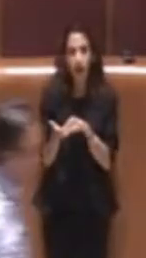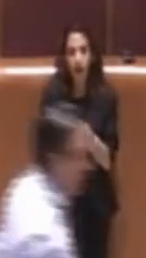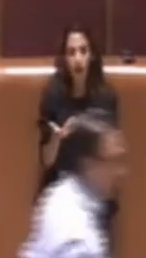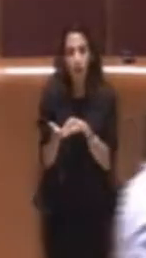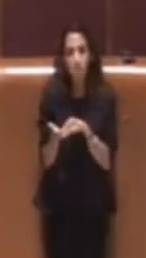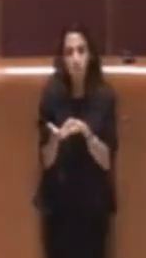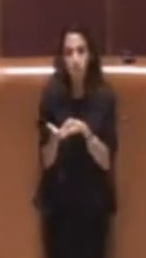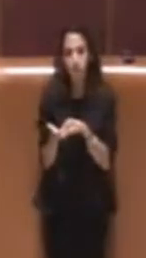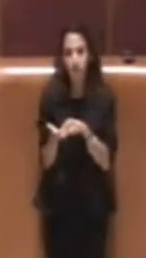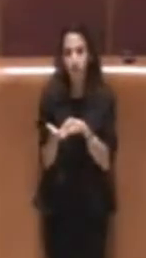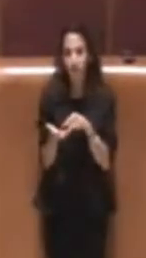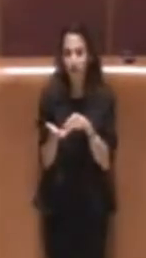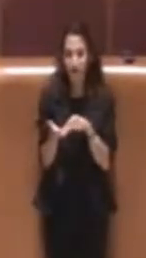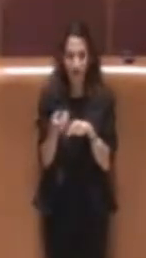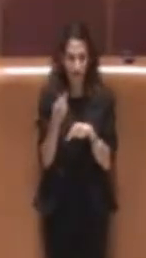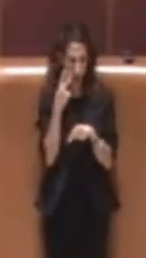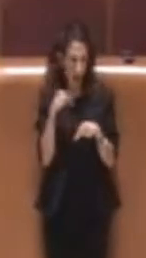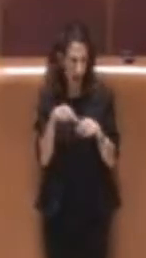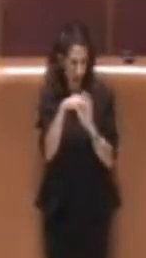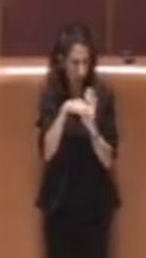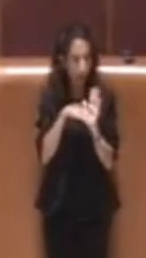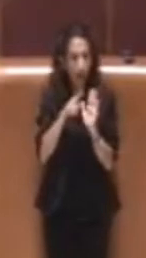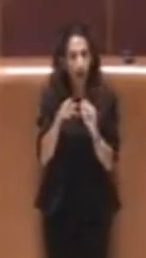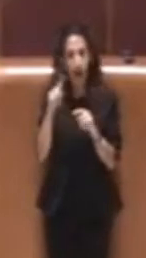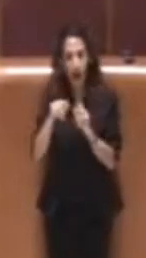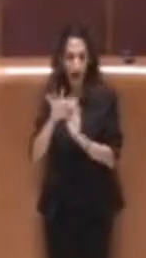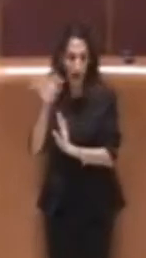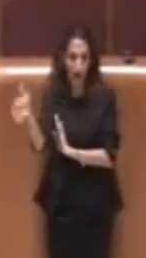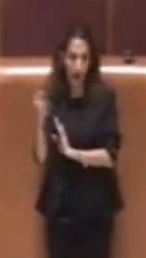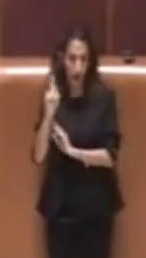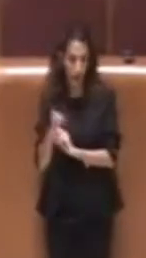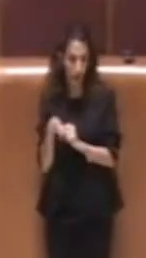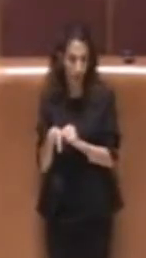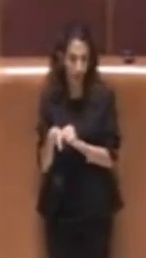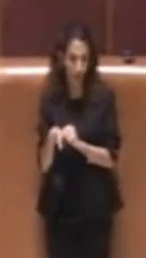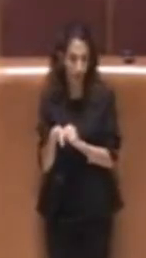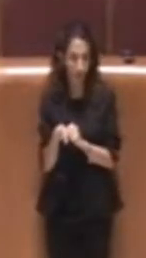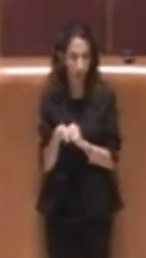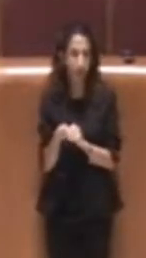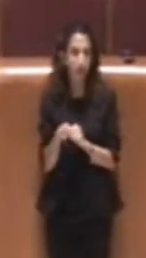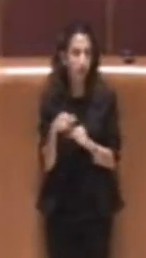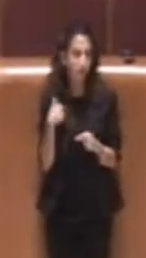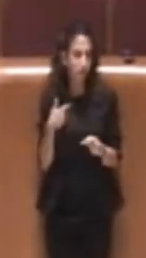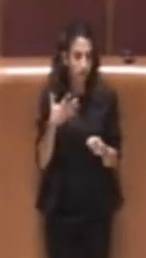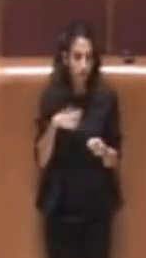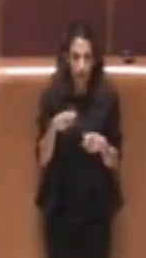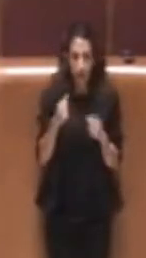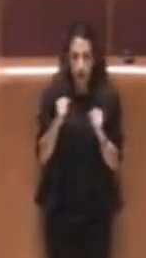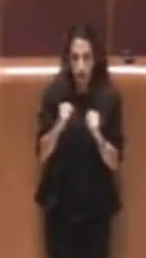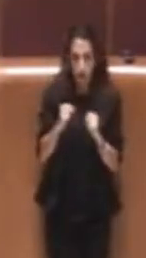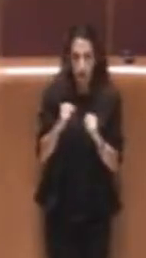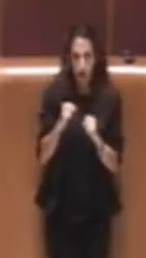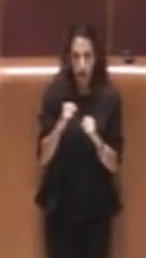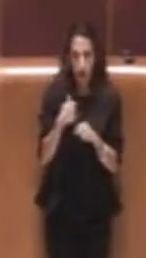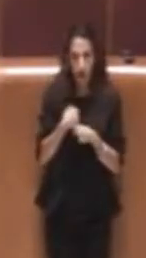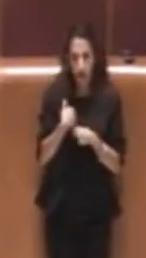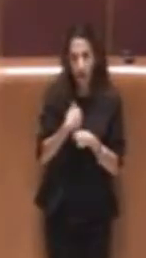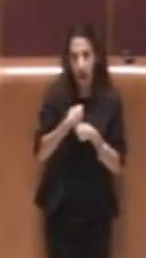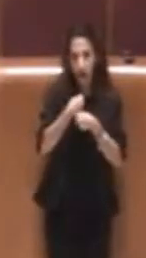è in discussione oggi sul programma urbanistico di Vigna Murata, e avremo modo, insomma, di rappresentare